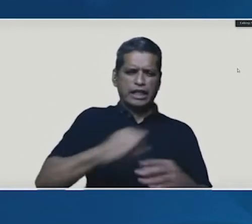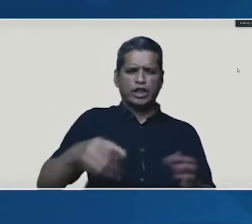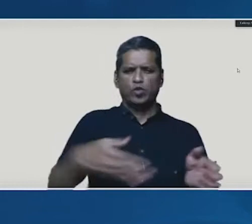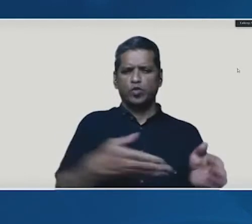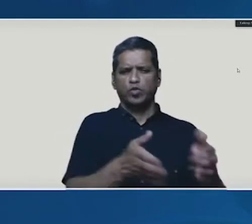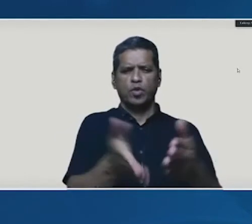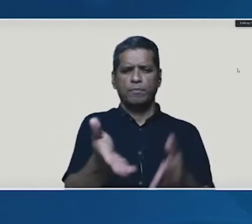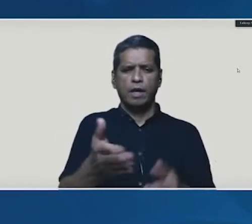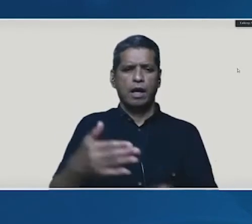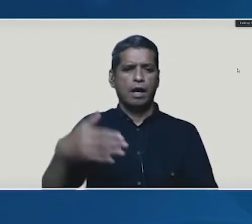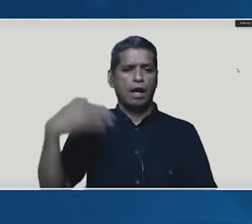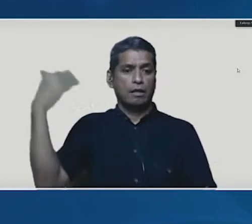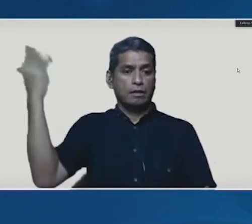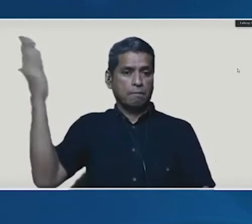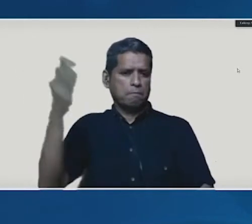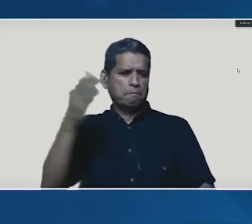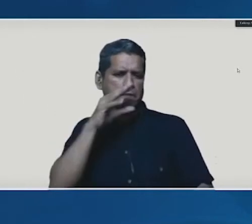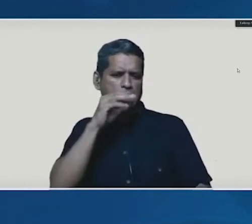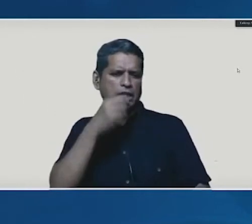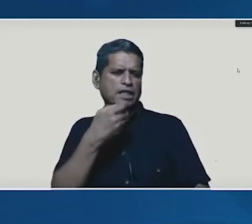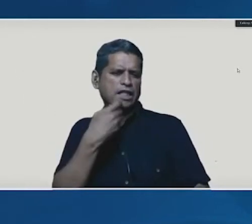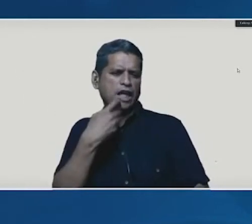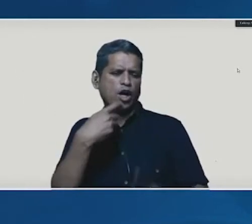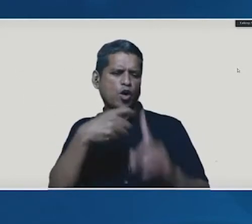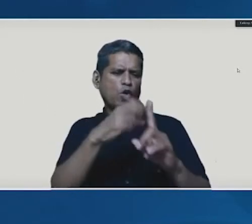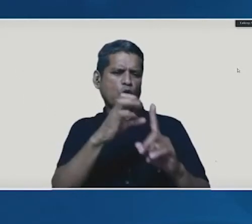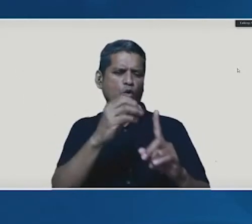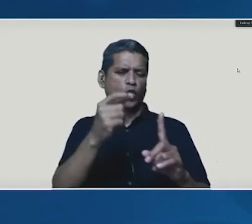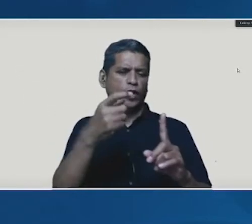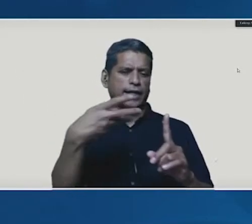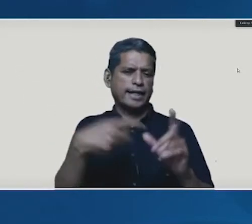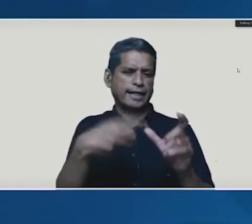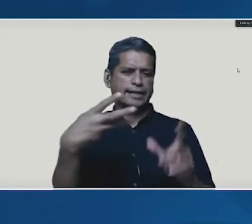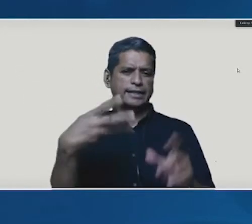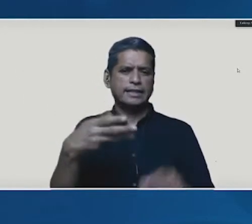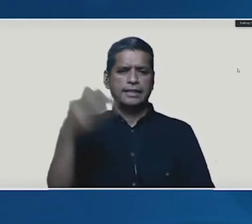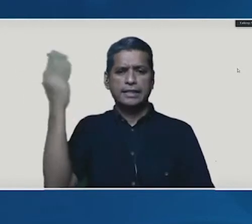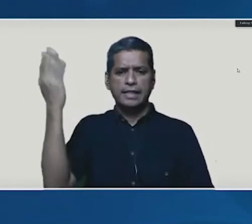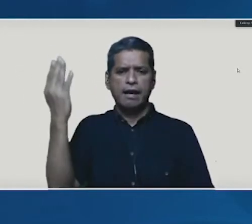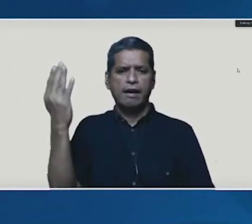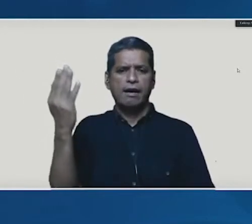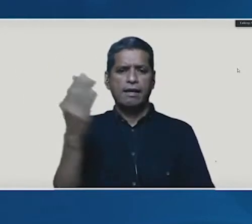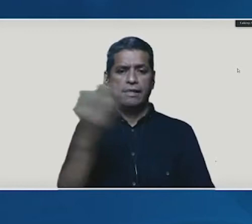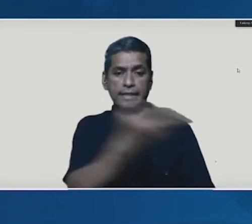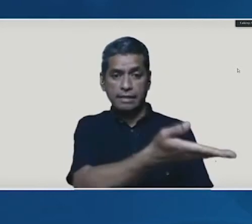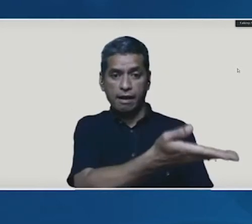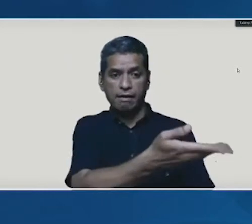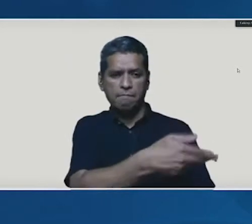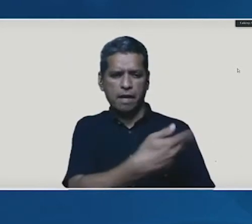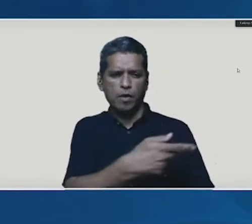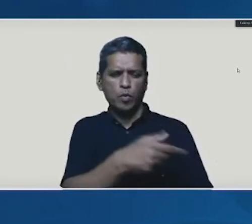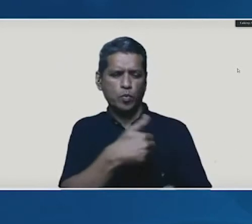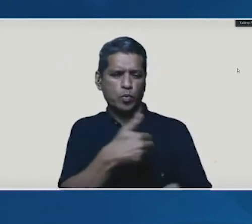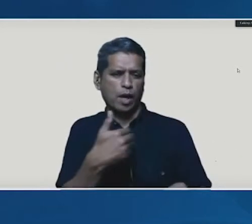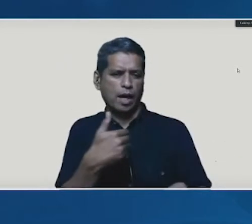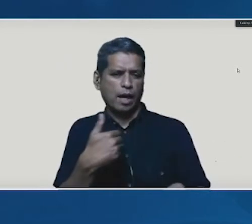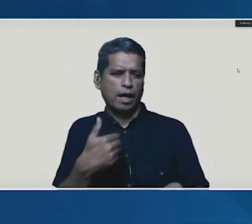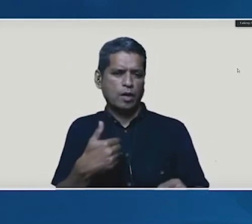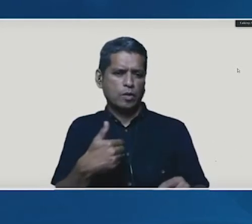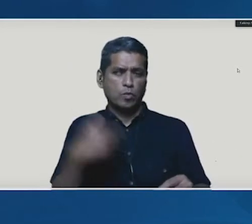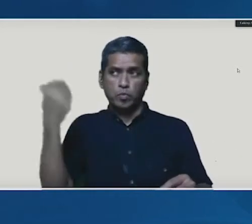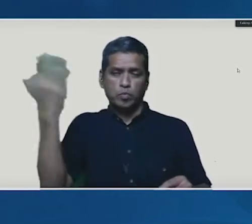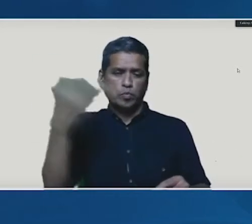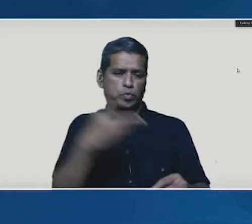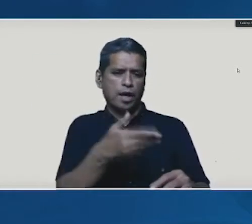Kores dia gembalaku segala kehendakku akan digenapi nya Dengan mengatakan tentang Yerusalem